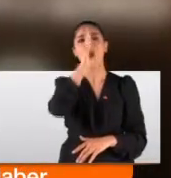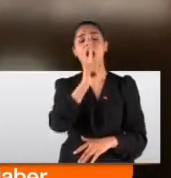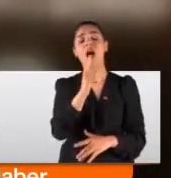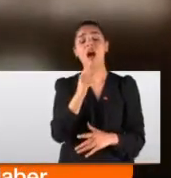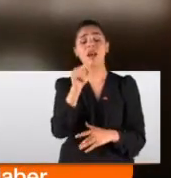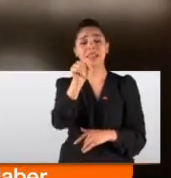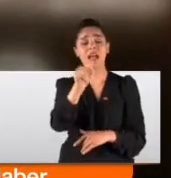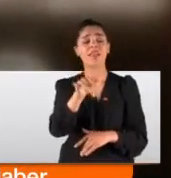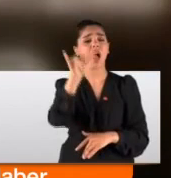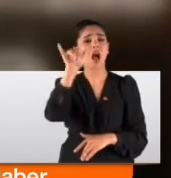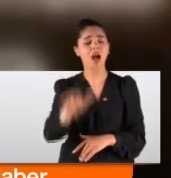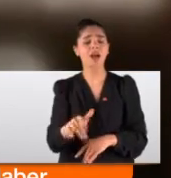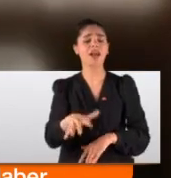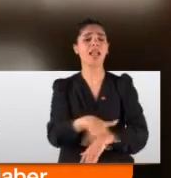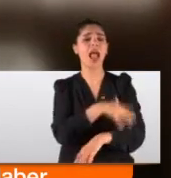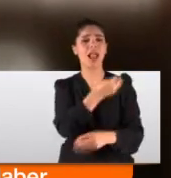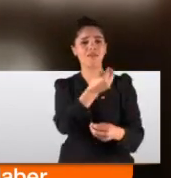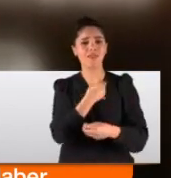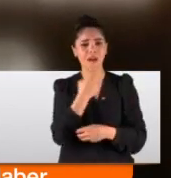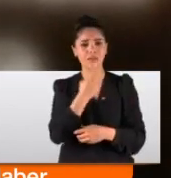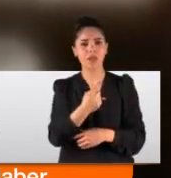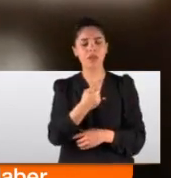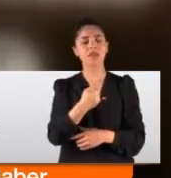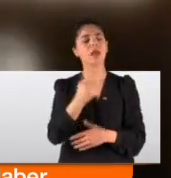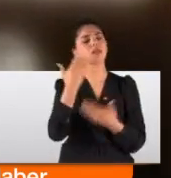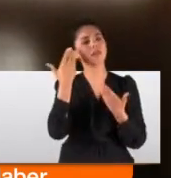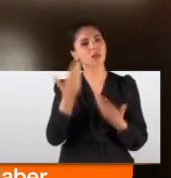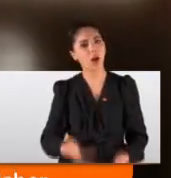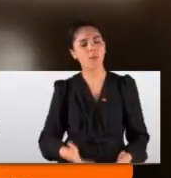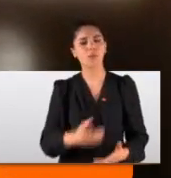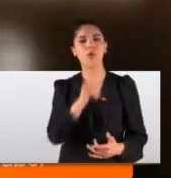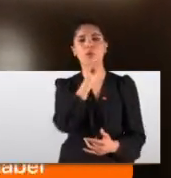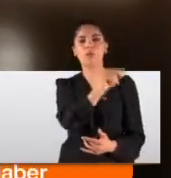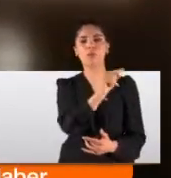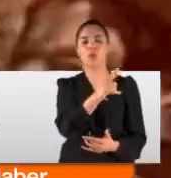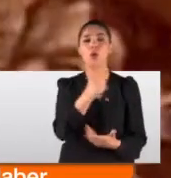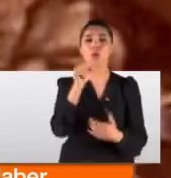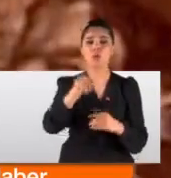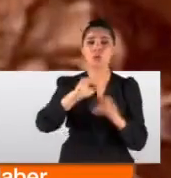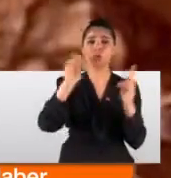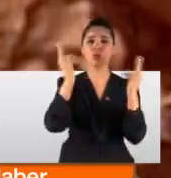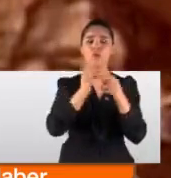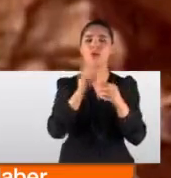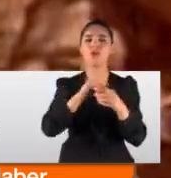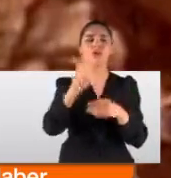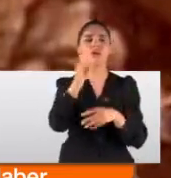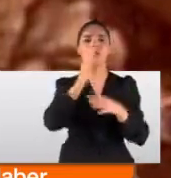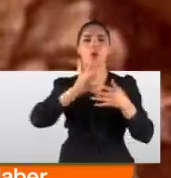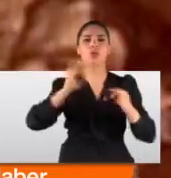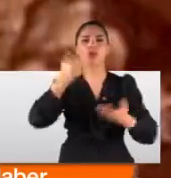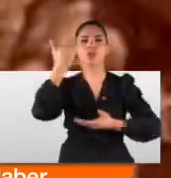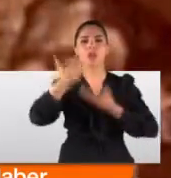sözlerine sadece baş üstüne komutanım diye yanıt verdi. Ve dilinden bu dünyaya dair son cümleleri